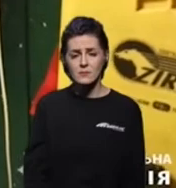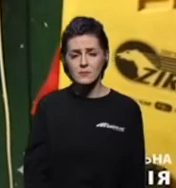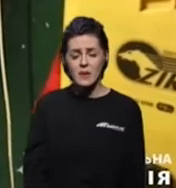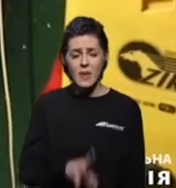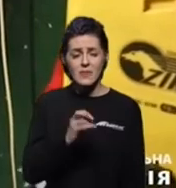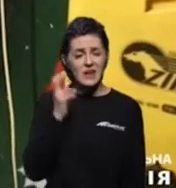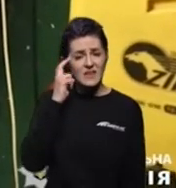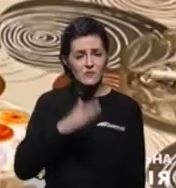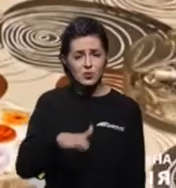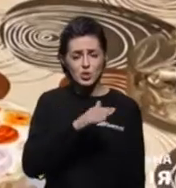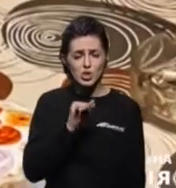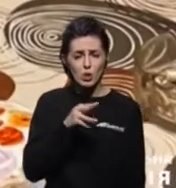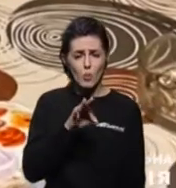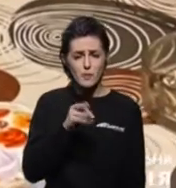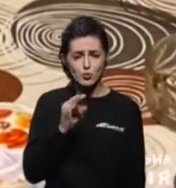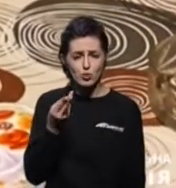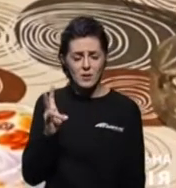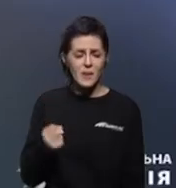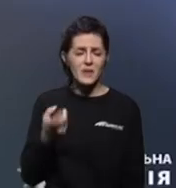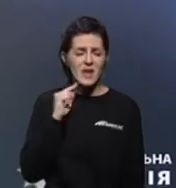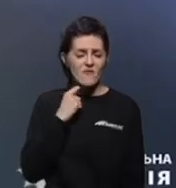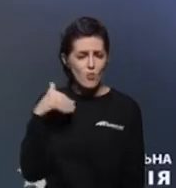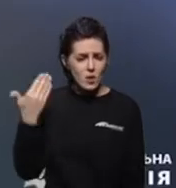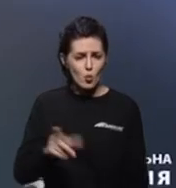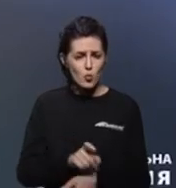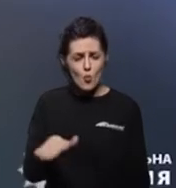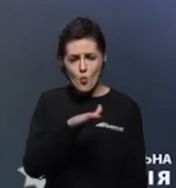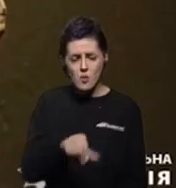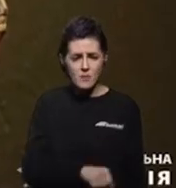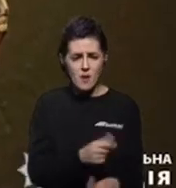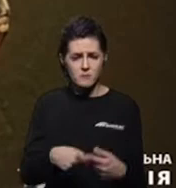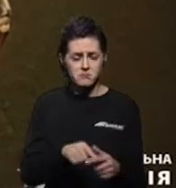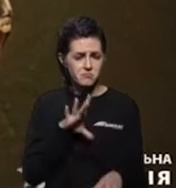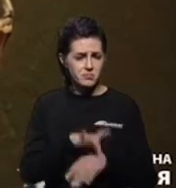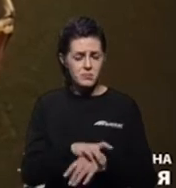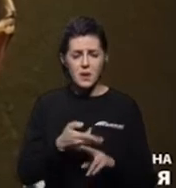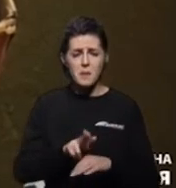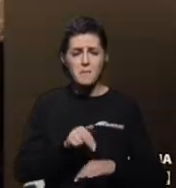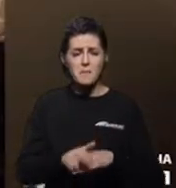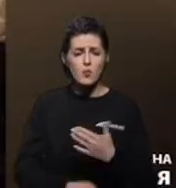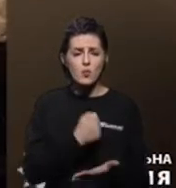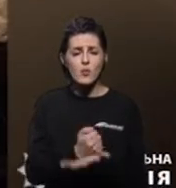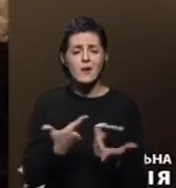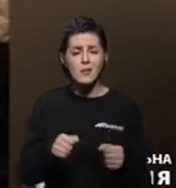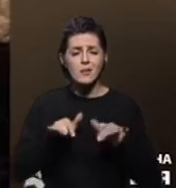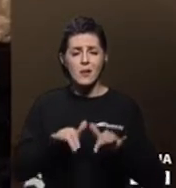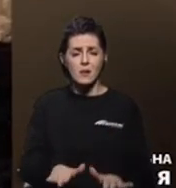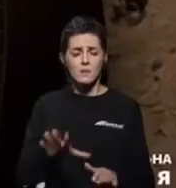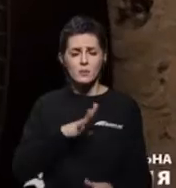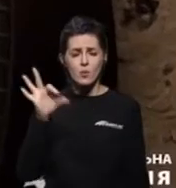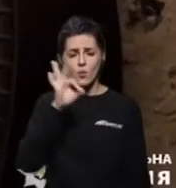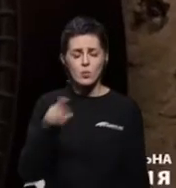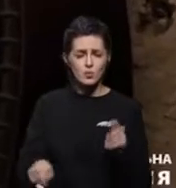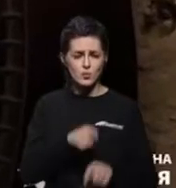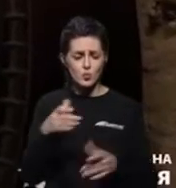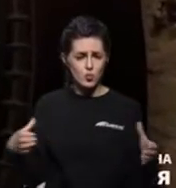На Київщині, Житомирщині, Кіровоградщині та Донеччині викрили наркодилерів. Правоохоронці встановили та припинили діяльність кількох злочинних